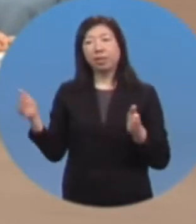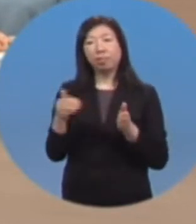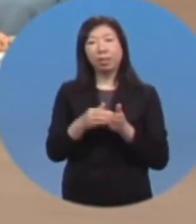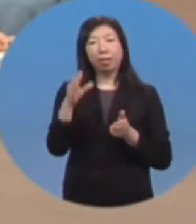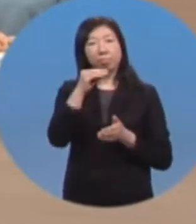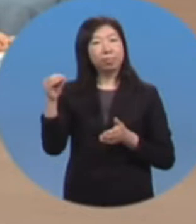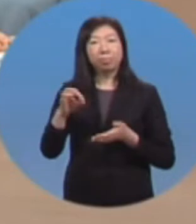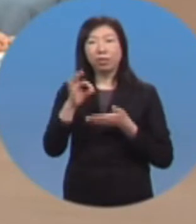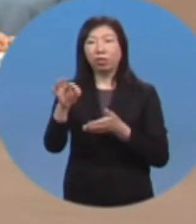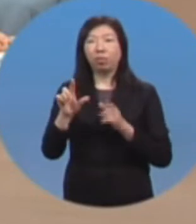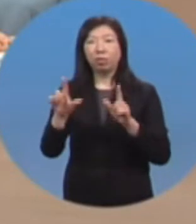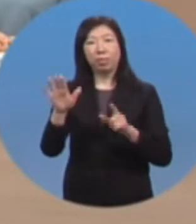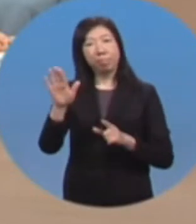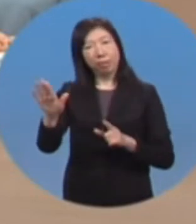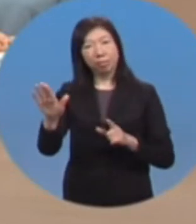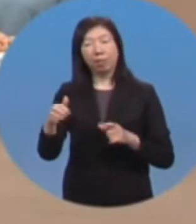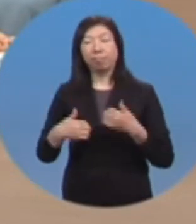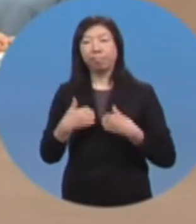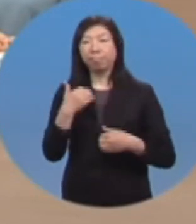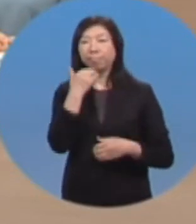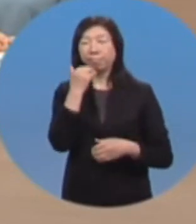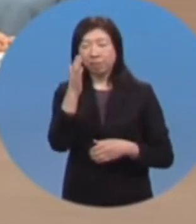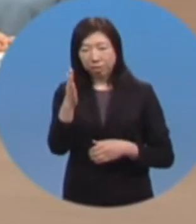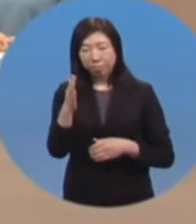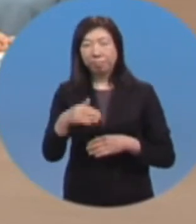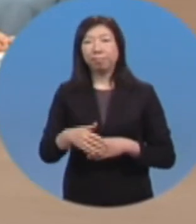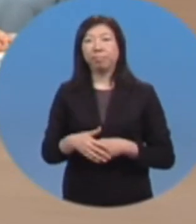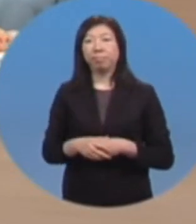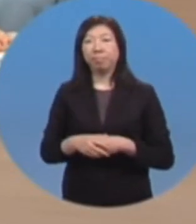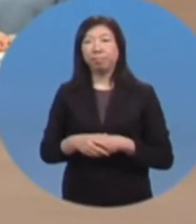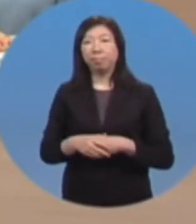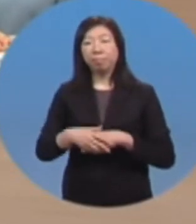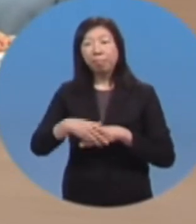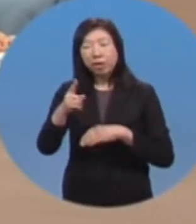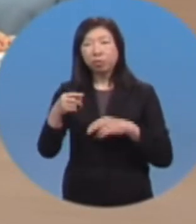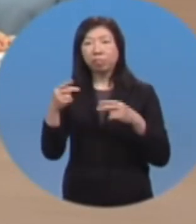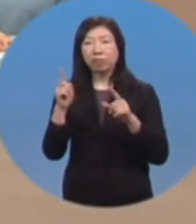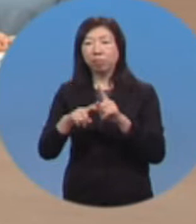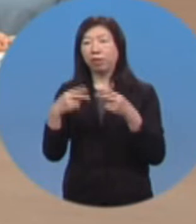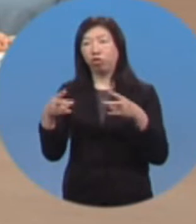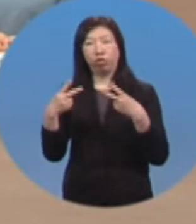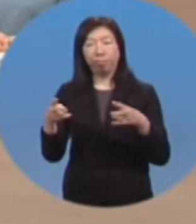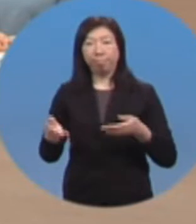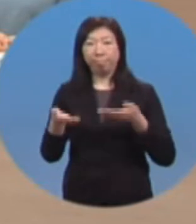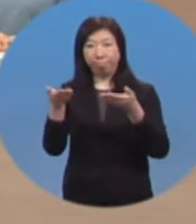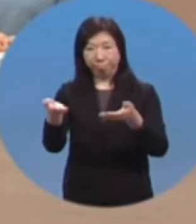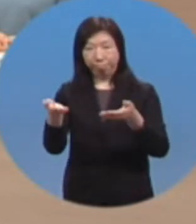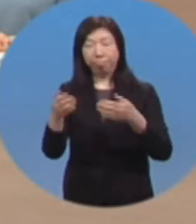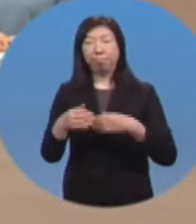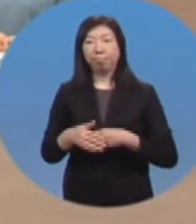のおしまいには素敵なプレゼントのお知らせもありますので、そちらもお楽しみに。 まずは千葉県の主な出来事をお伝えします